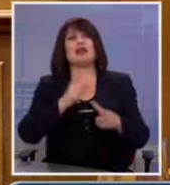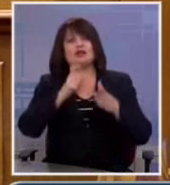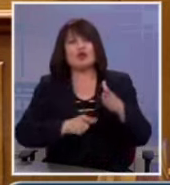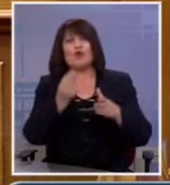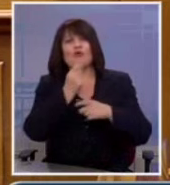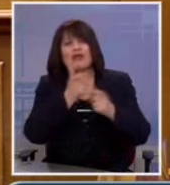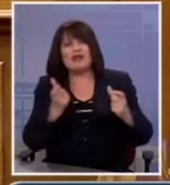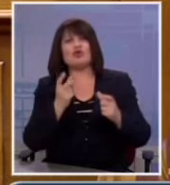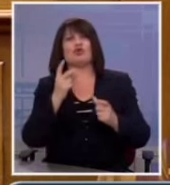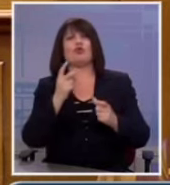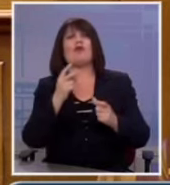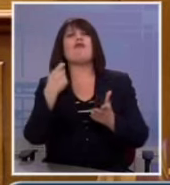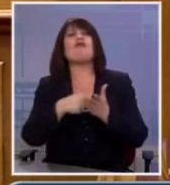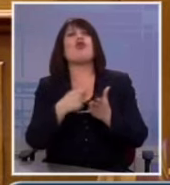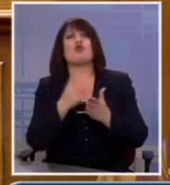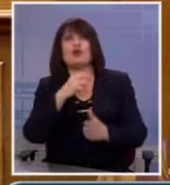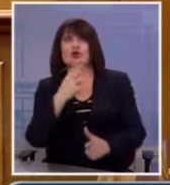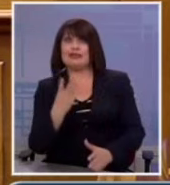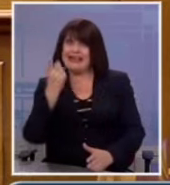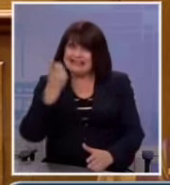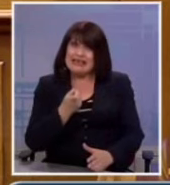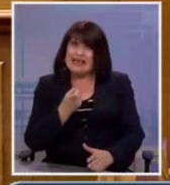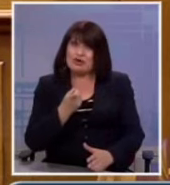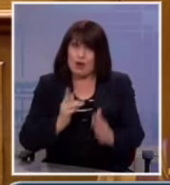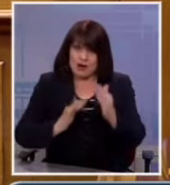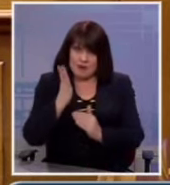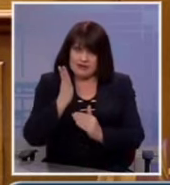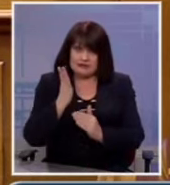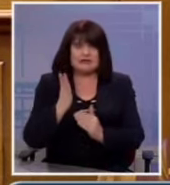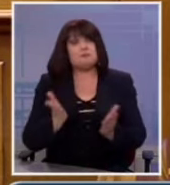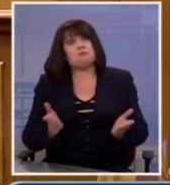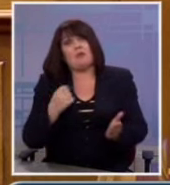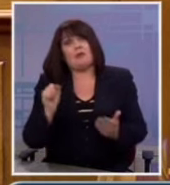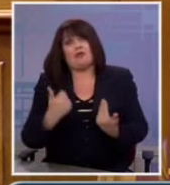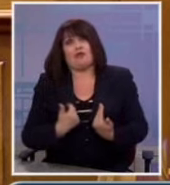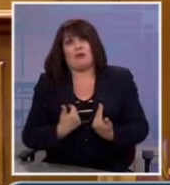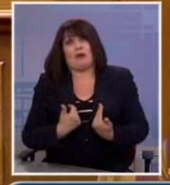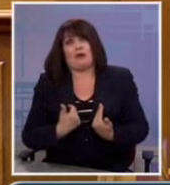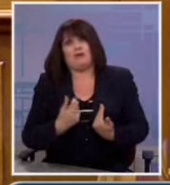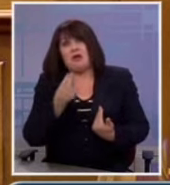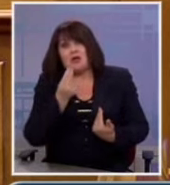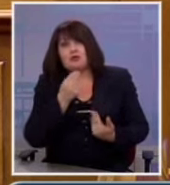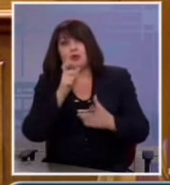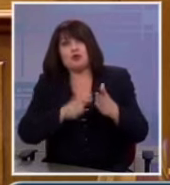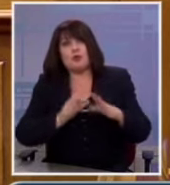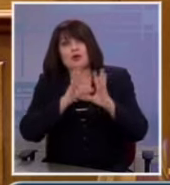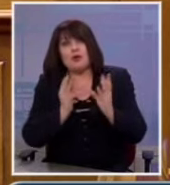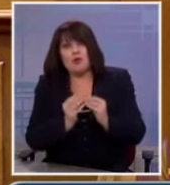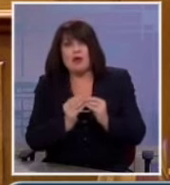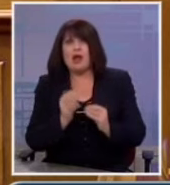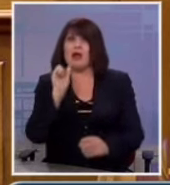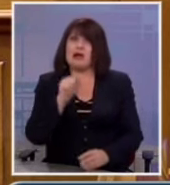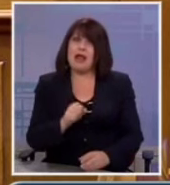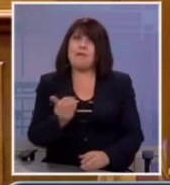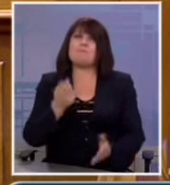catering. Αν το θεωρούμε αυτό αναπτυξιακό μέτρο, επιτρέψτε μας να διαφωνούμε. Λέει ναι στην αύξηση